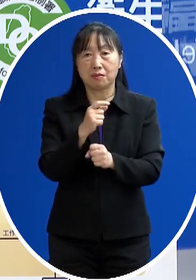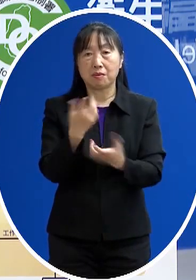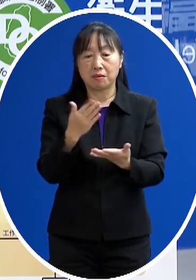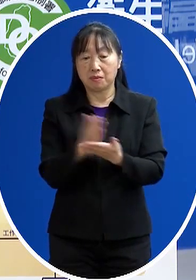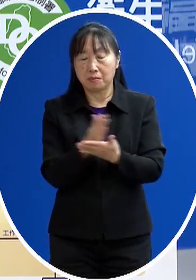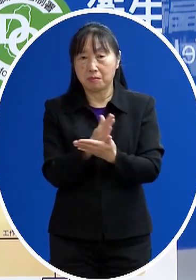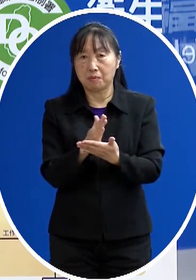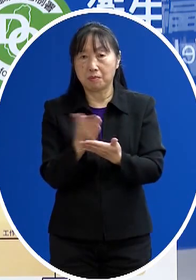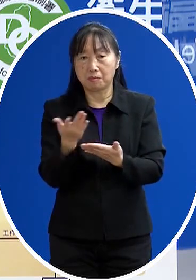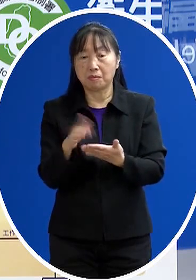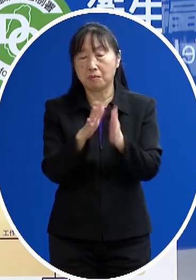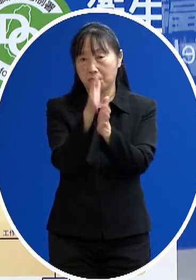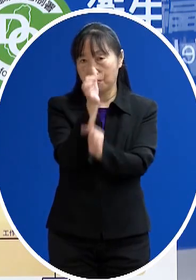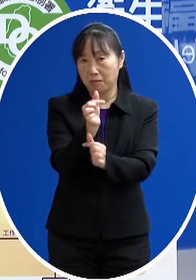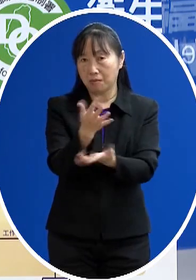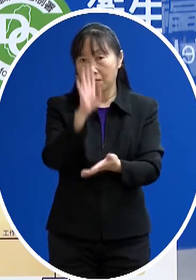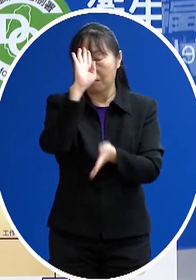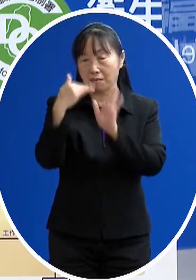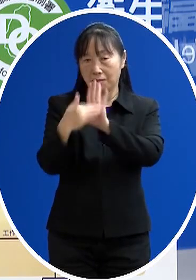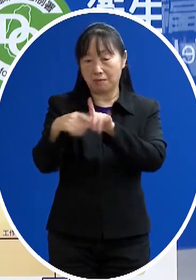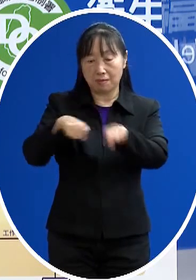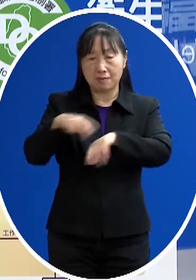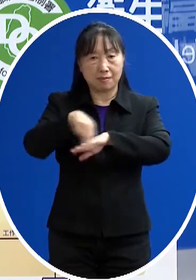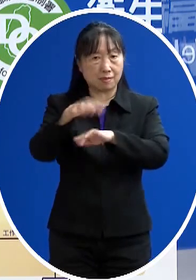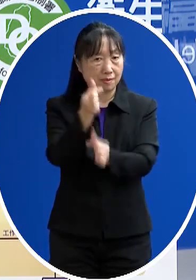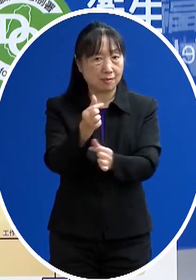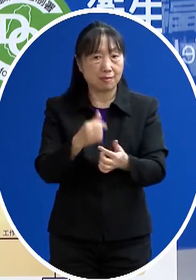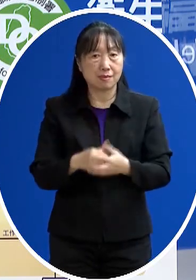评估，并规划完善的防疫配套措施，